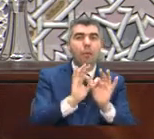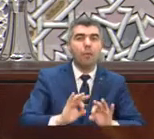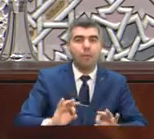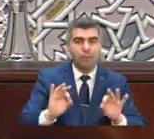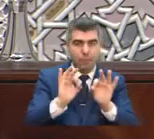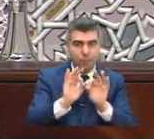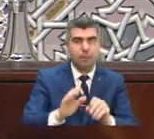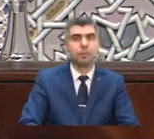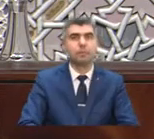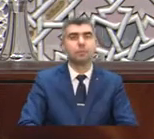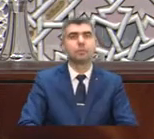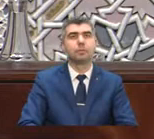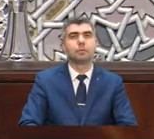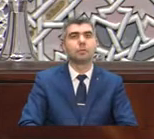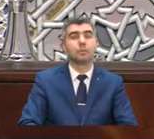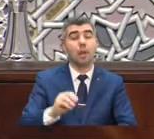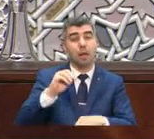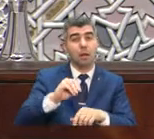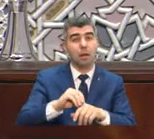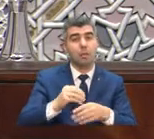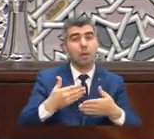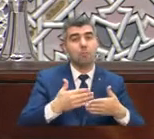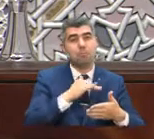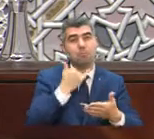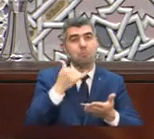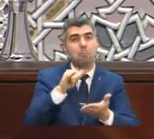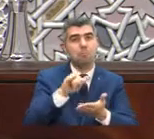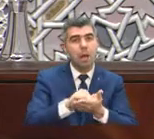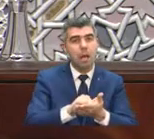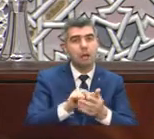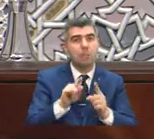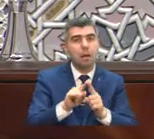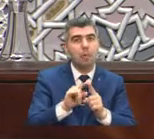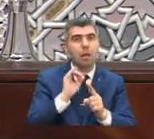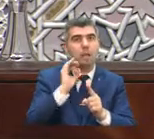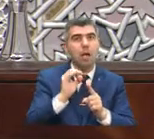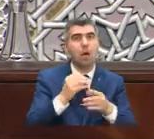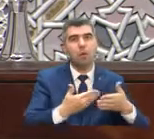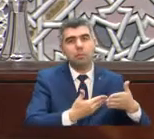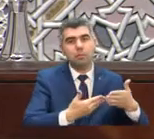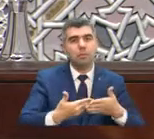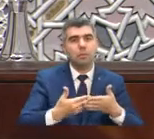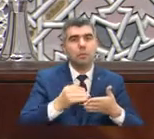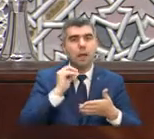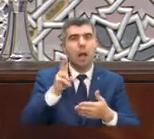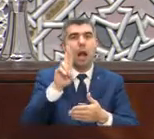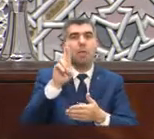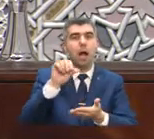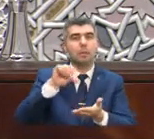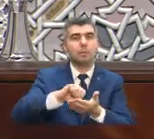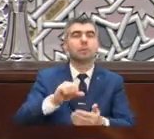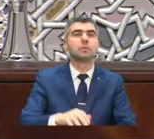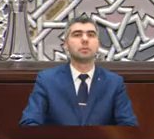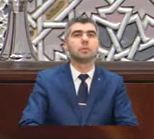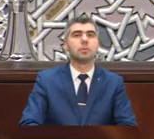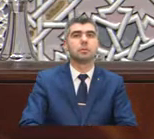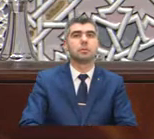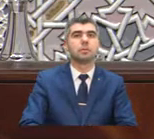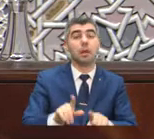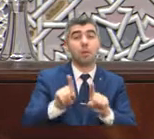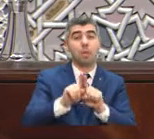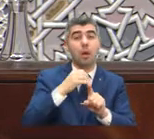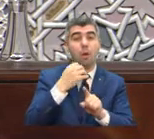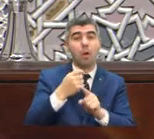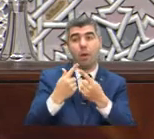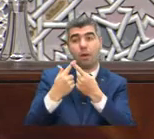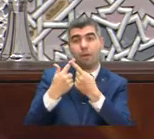وفاة رضيع بمستشفى الليمون بمدينة الرباط الفريق الاشتراكي، التهديدات الممنهجة التي تستهدف